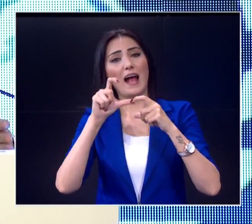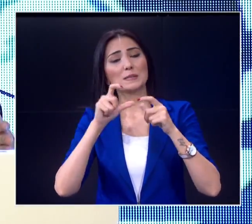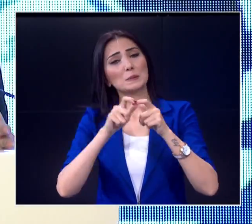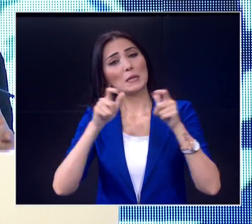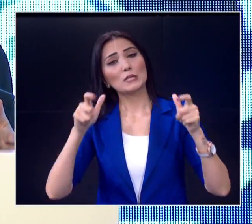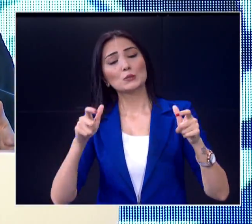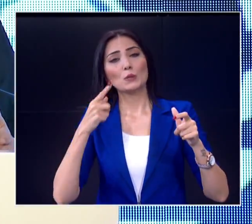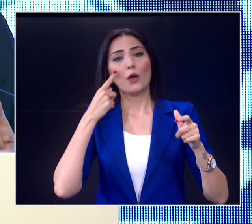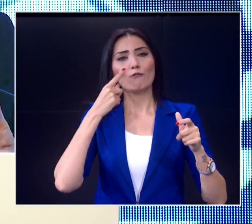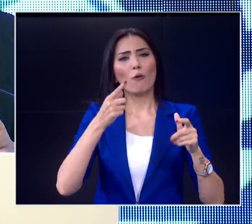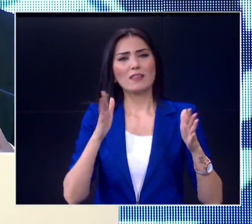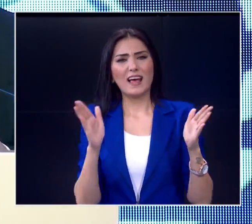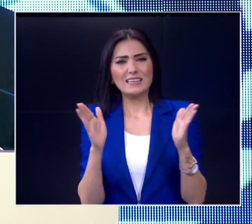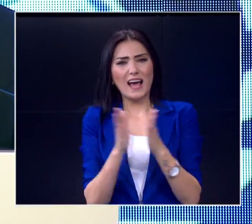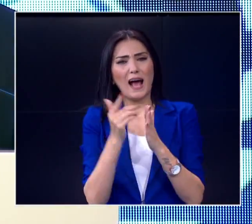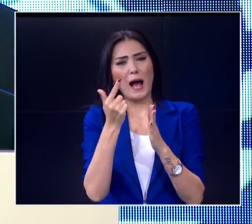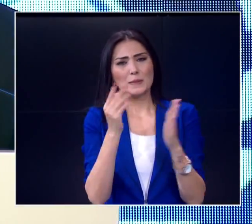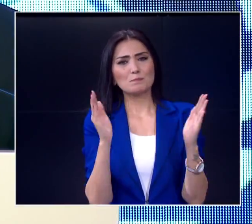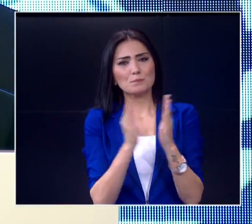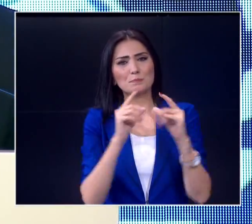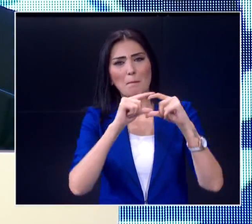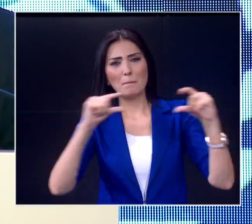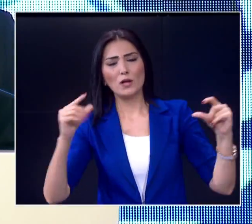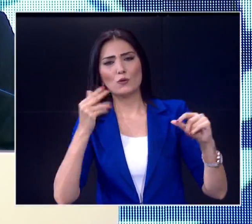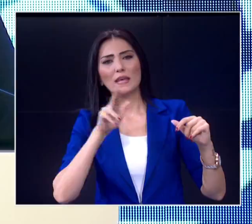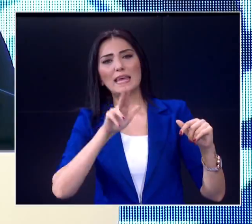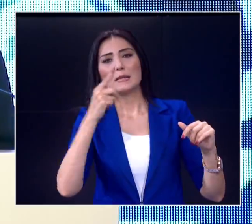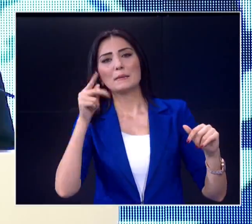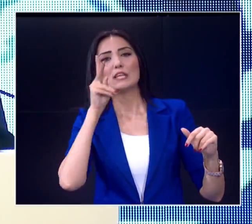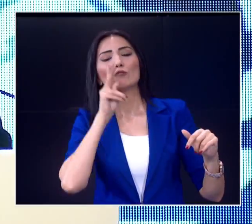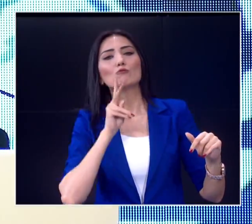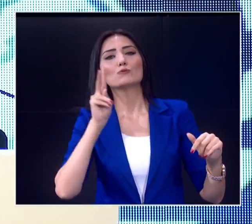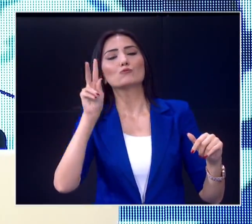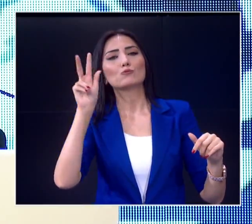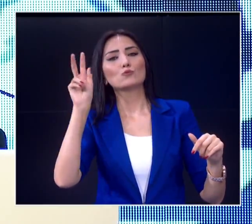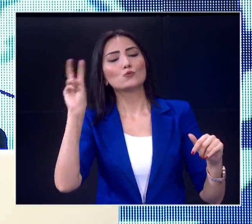dar bir band genişliğinde $7,200